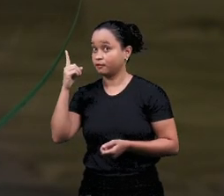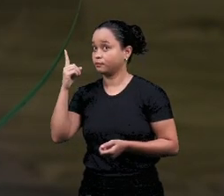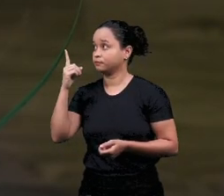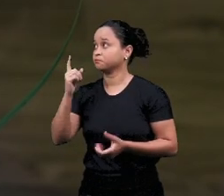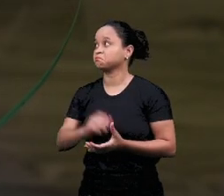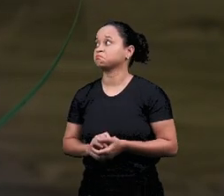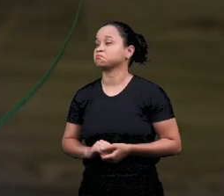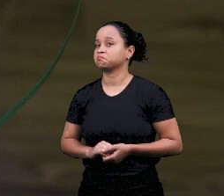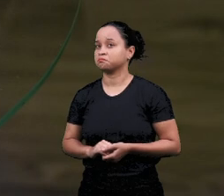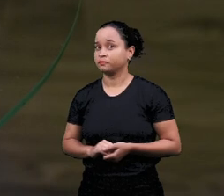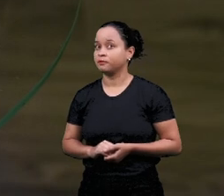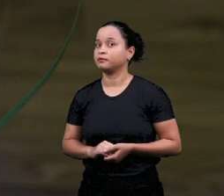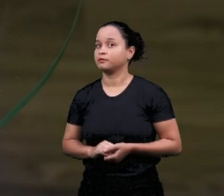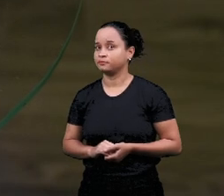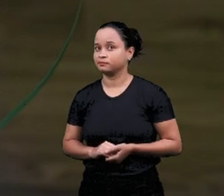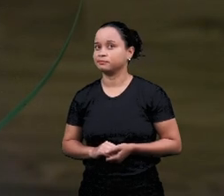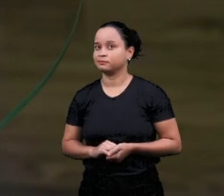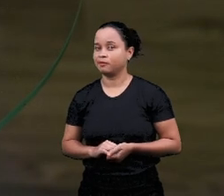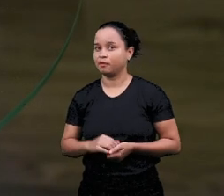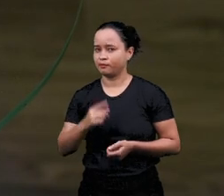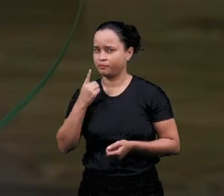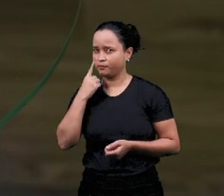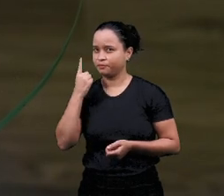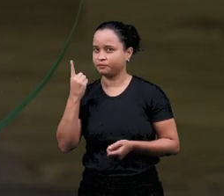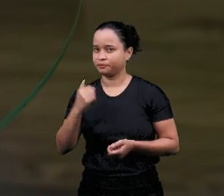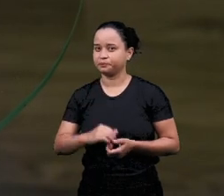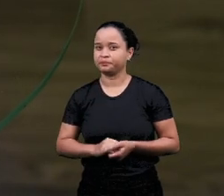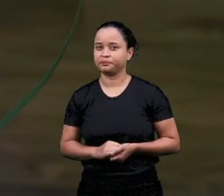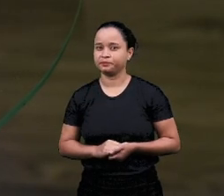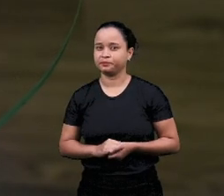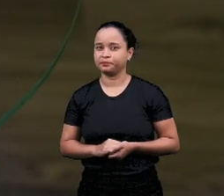La, Si, La, Sol, Mi,